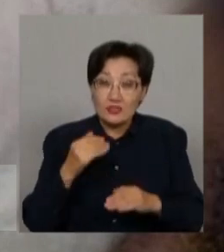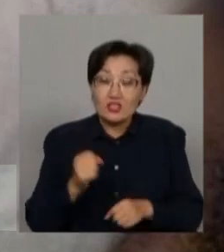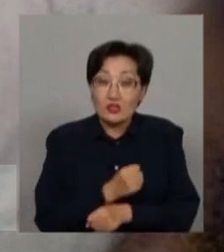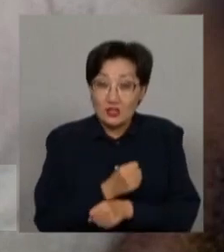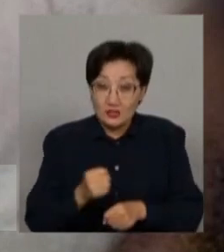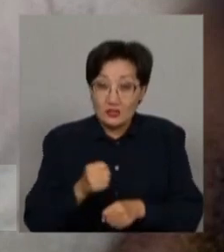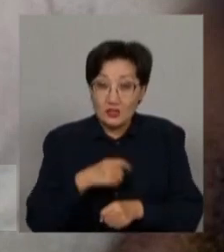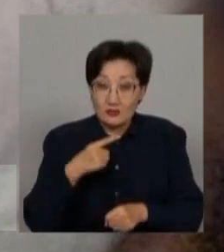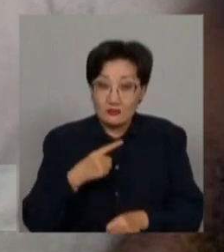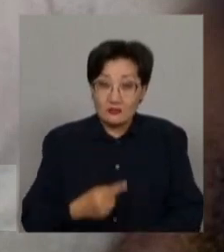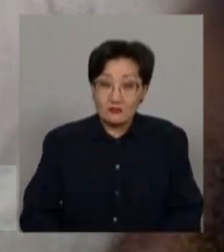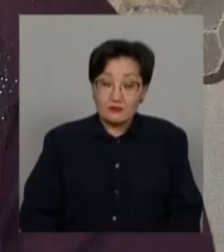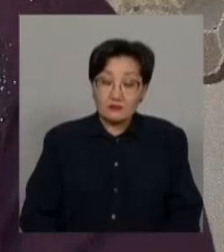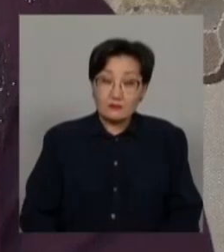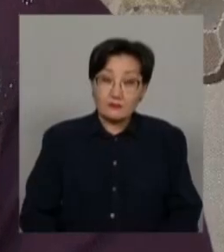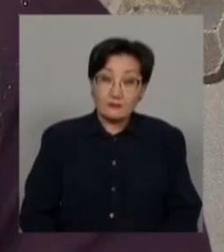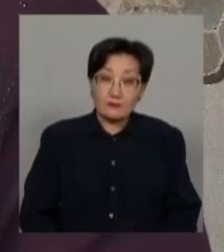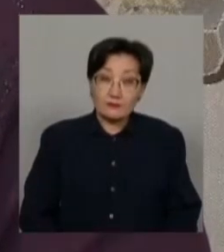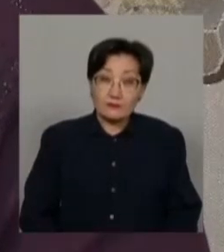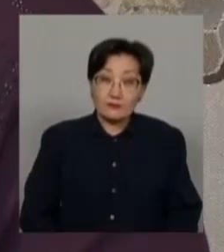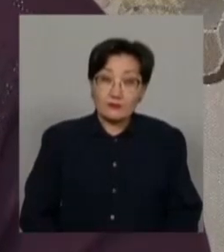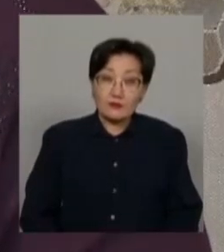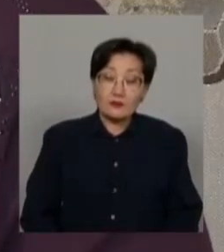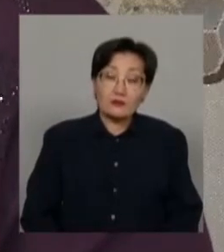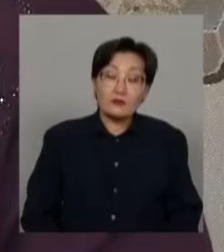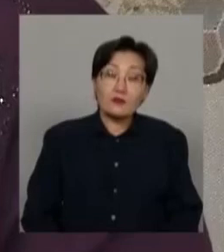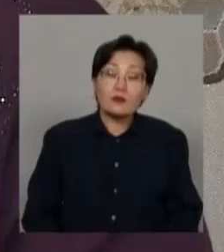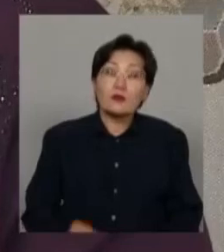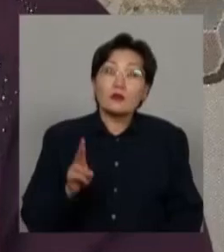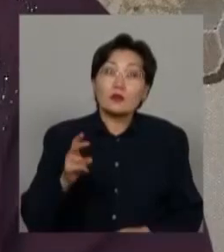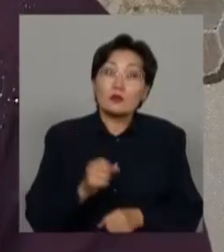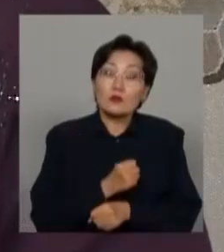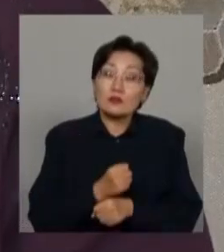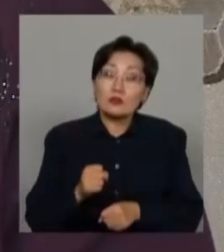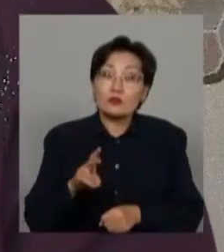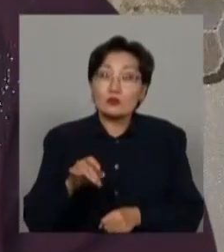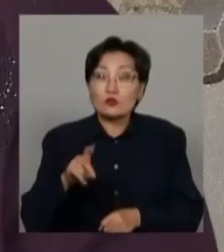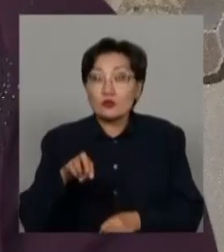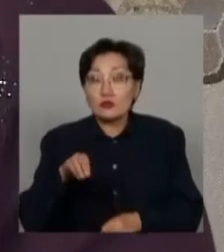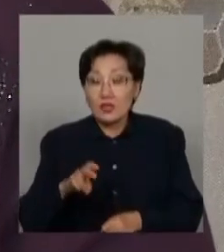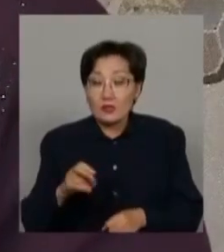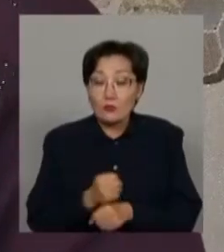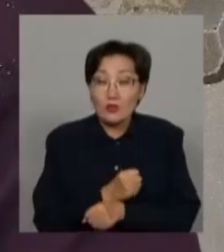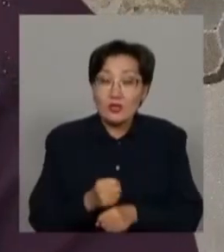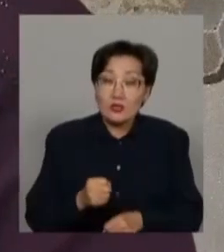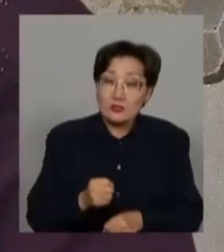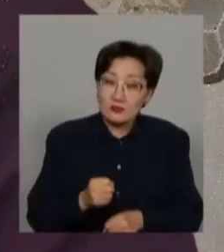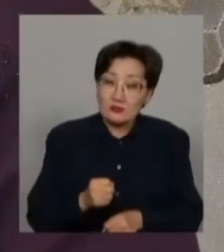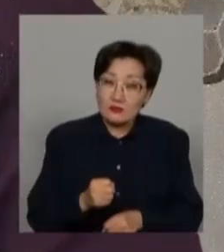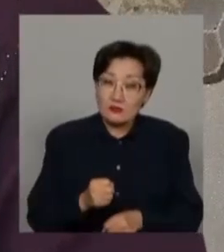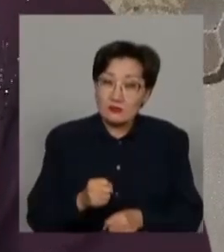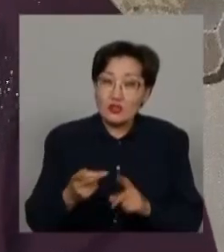соққыға жыққанын айтады. Сосын Манас манағы кімді ұрған, Салықбай Нұрсұлтан ұрған, одан кейін манағы шатырын